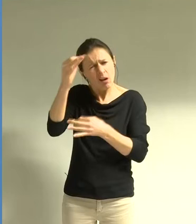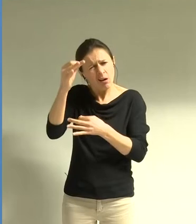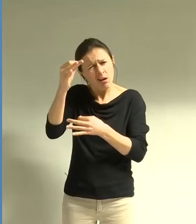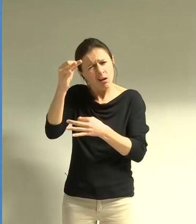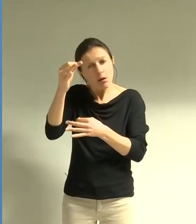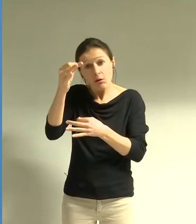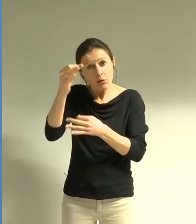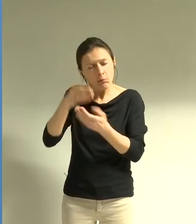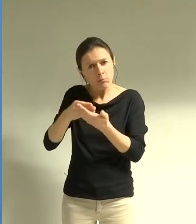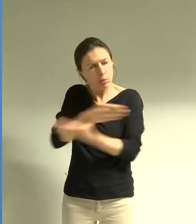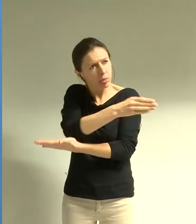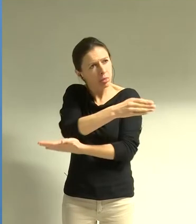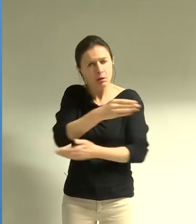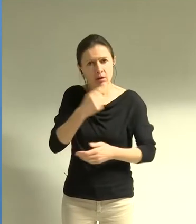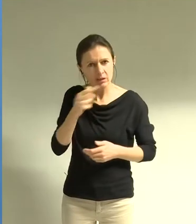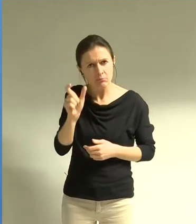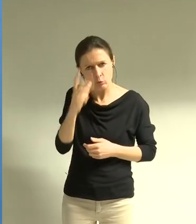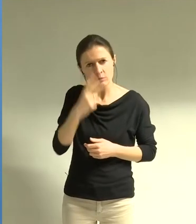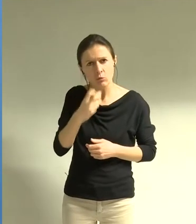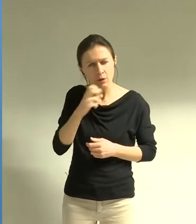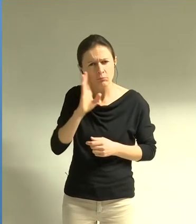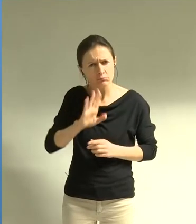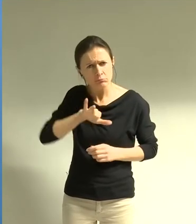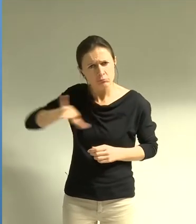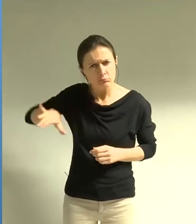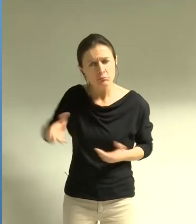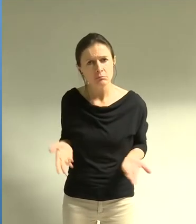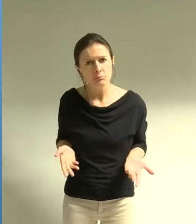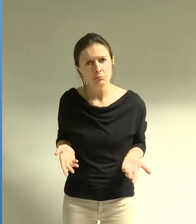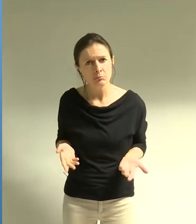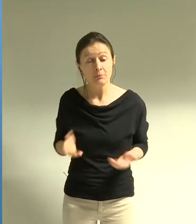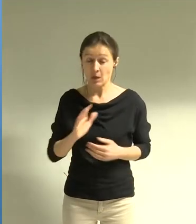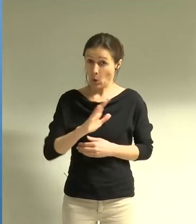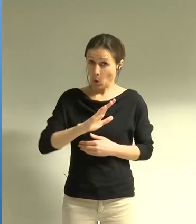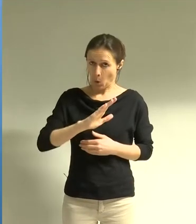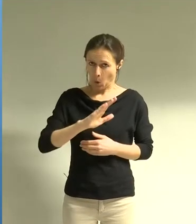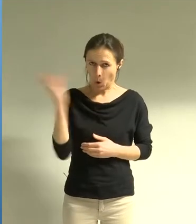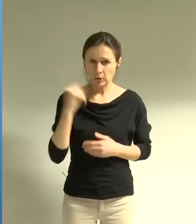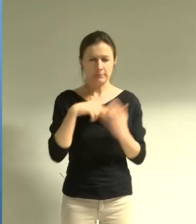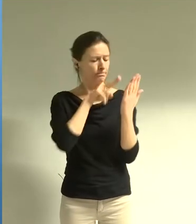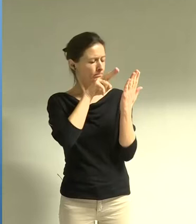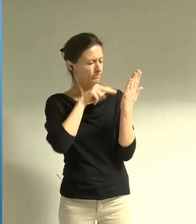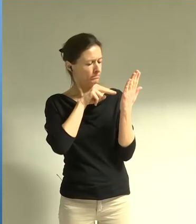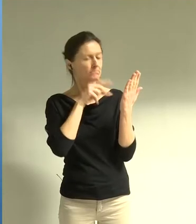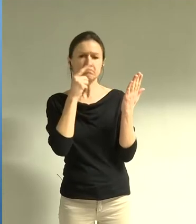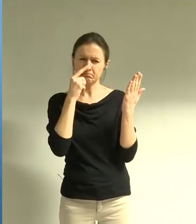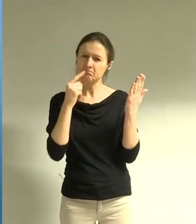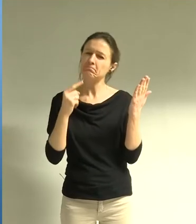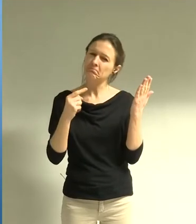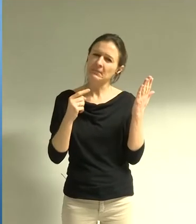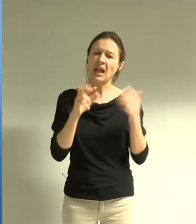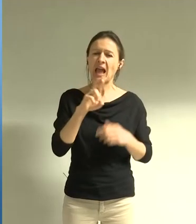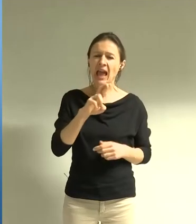autre accommodements vous êtes quand même il me semble dans cette charte un peu léger avec le r